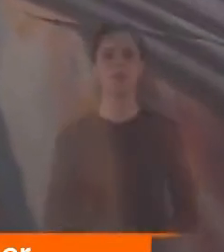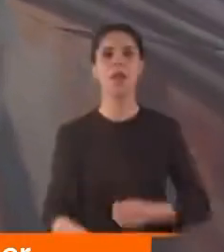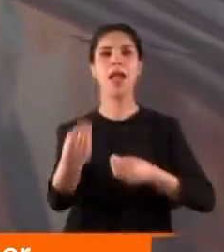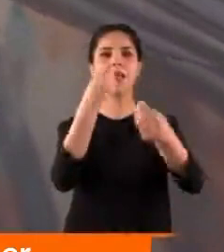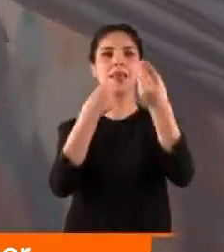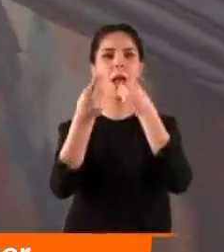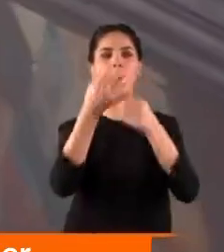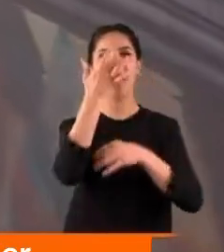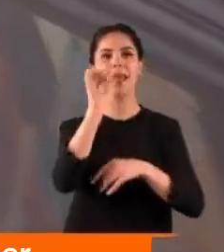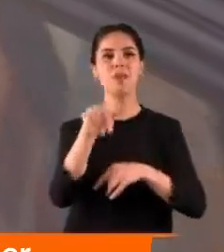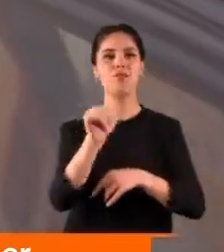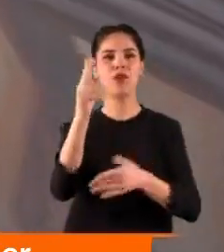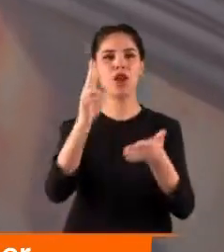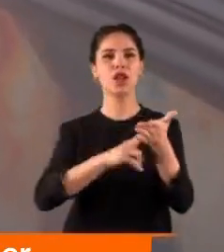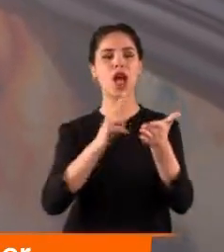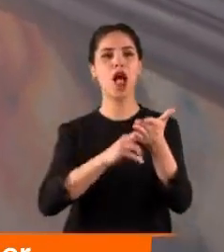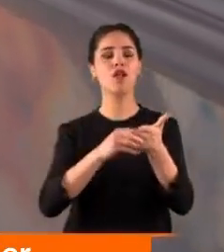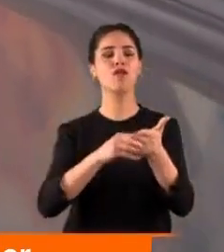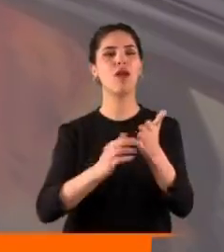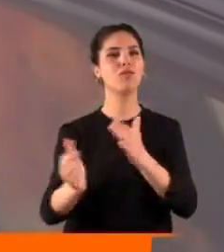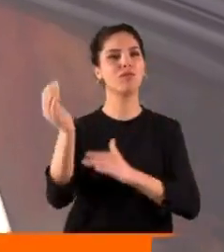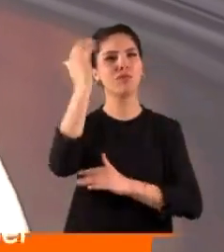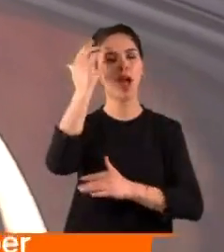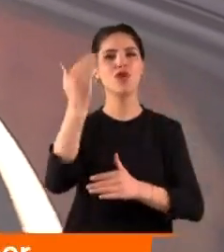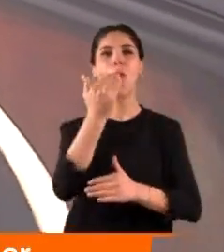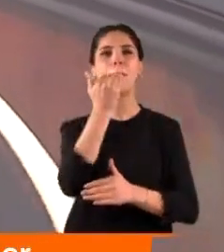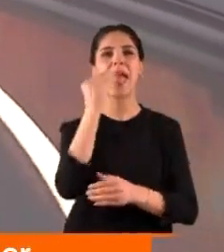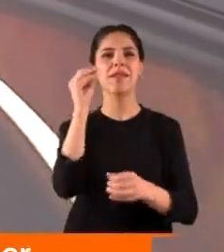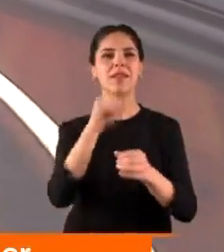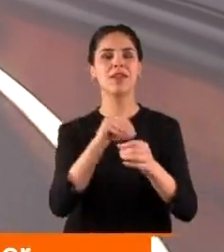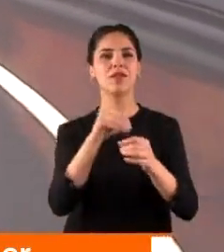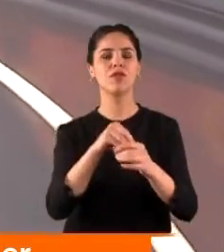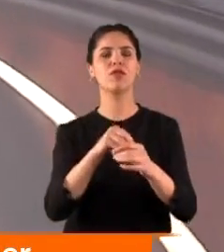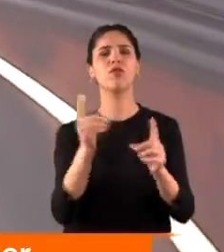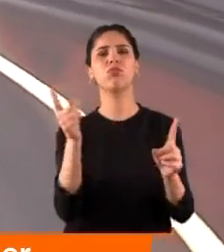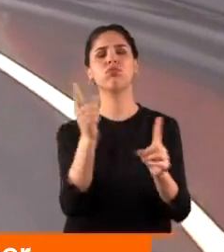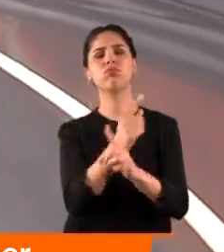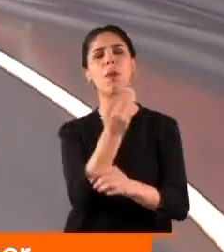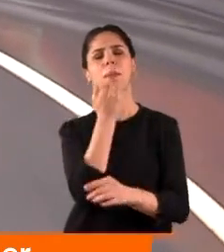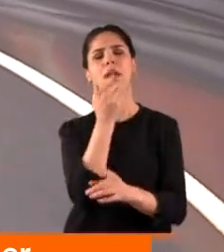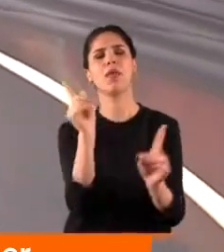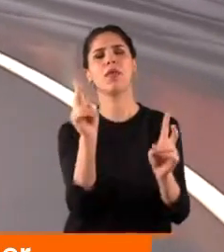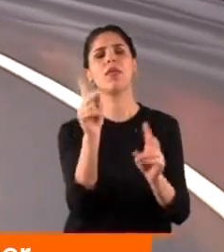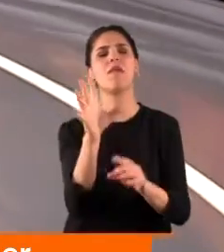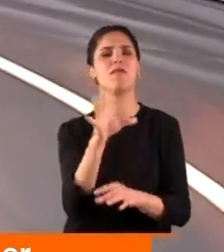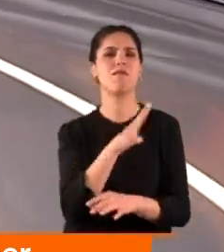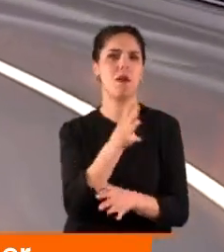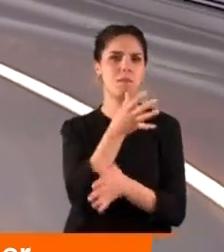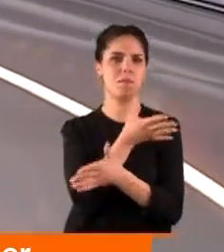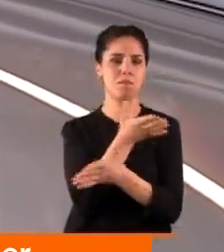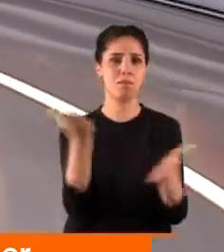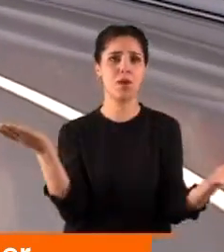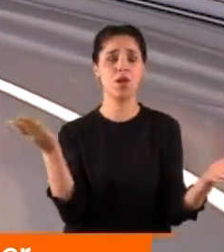Gıda dosyasını bugün kahvaltı sofralarının baş tacı peynir için açtık. Ezinesinden kaşarına, tulumundan küflüsüne